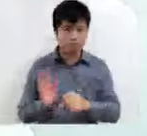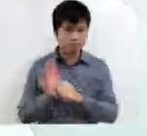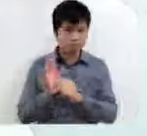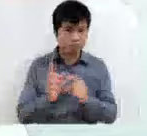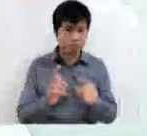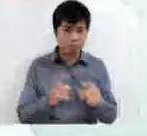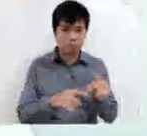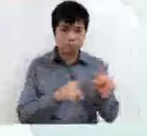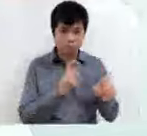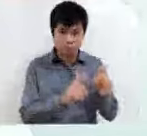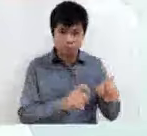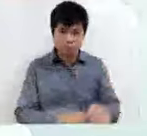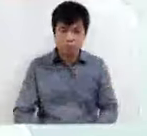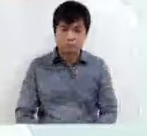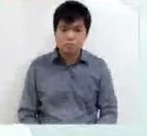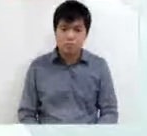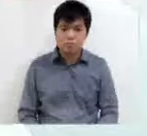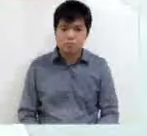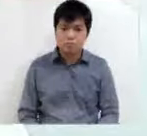sinaswab namin,